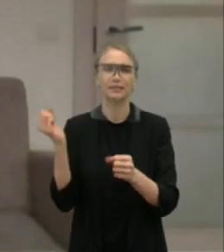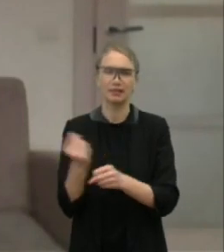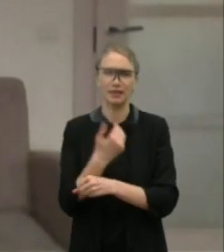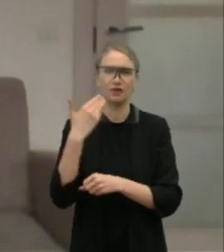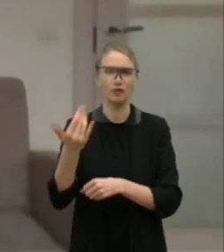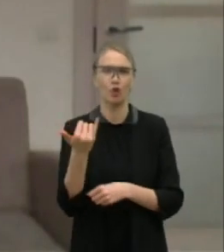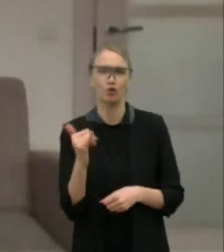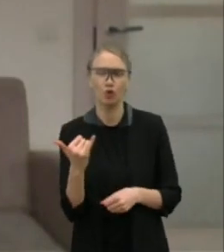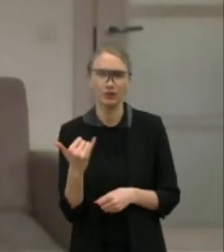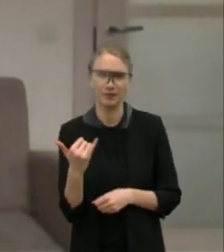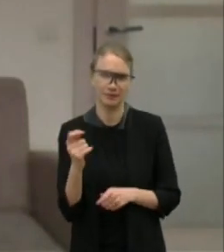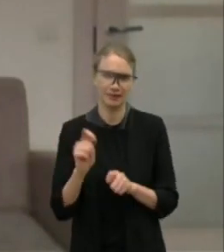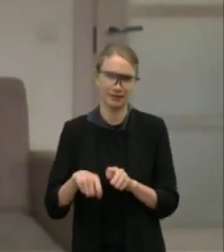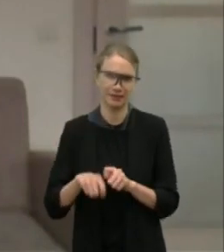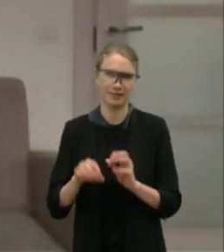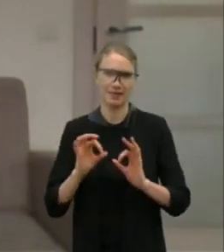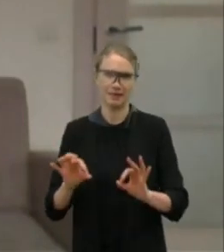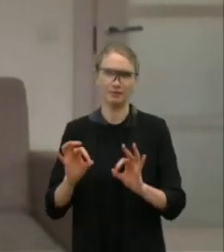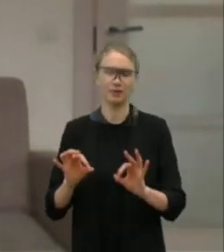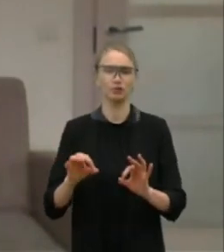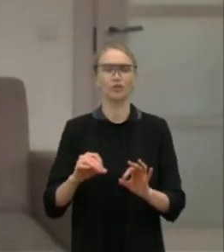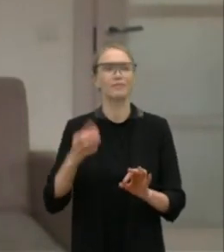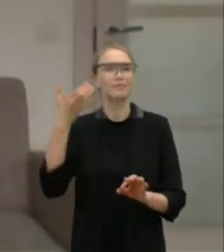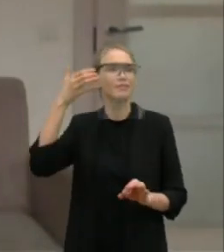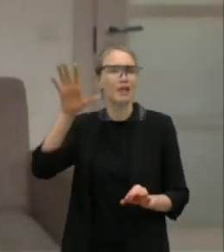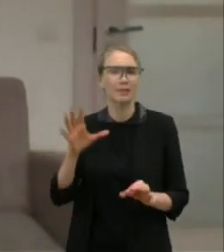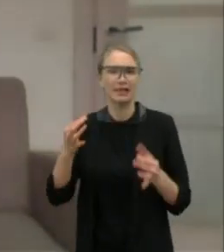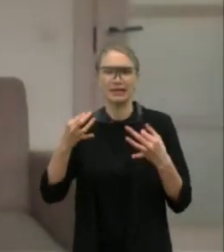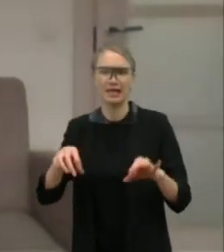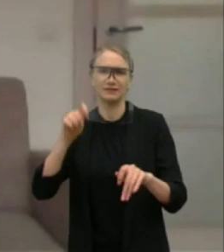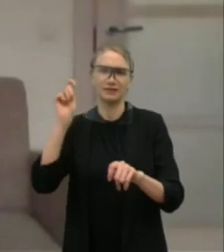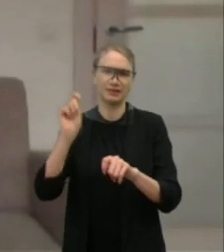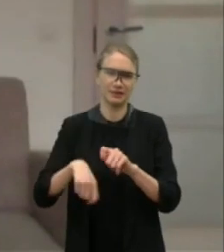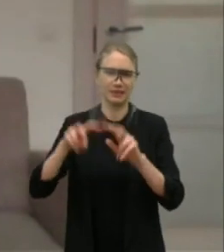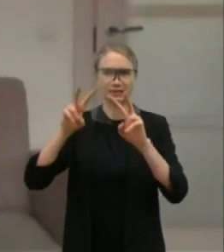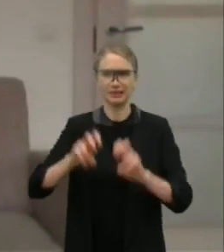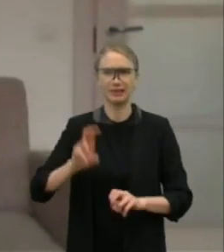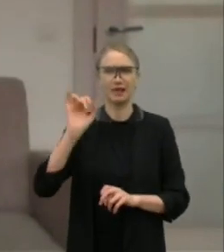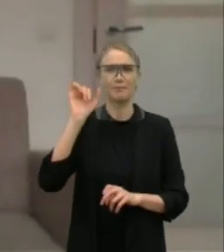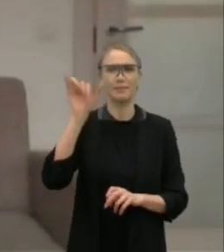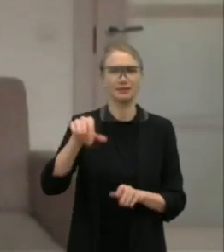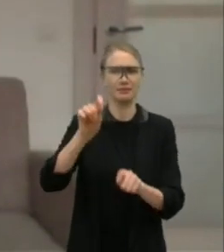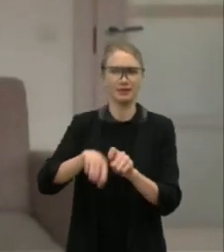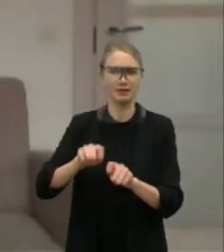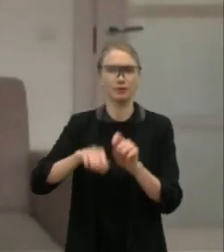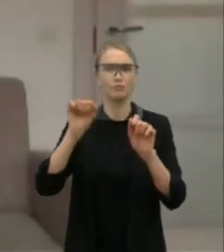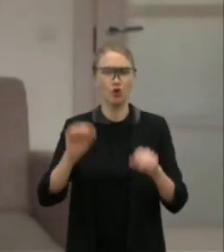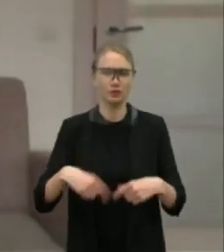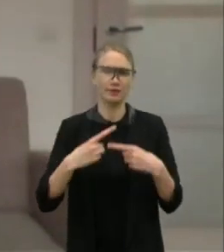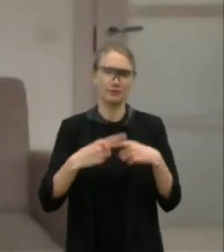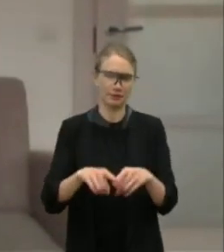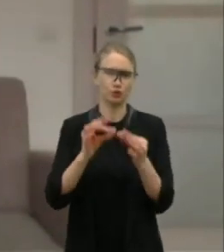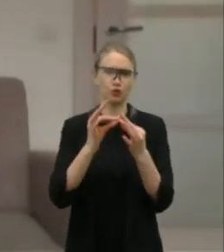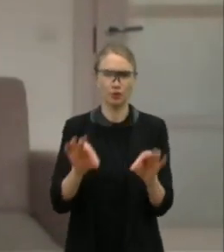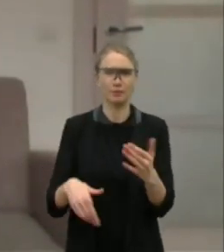tiesiog atliekama tokia nepriklausoma ekspertizė. Tai yra pateikti konkretus pasiūlymai, kokios priemonės šitos rytyje